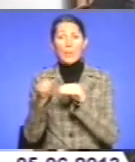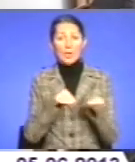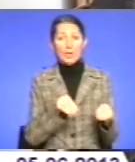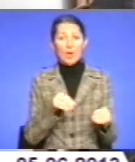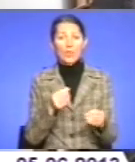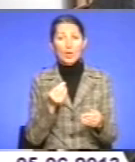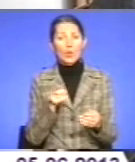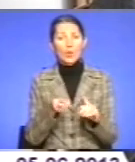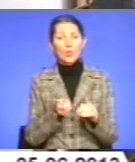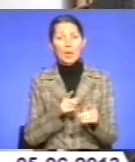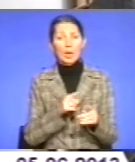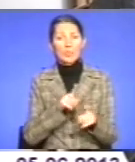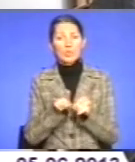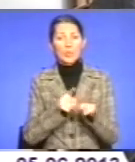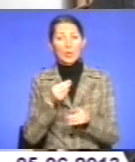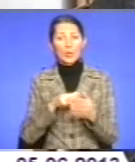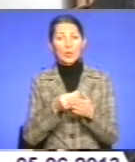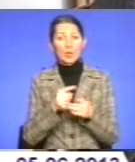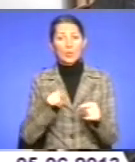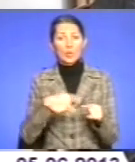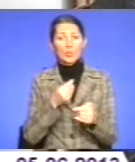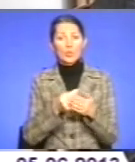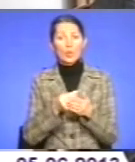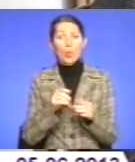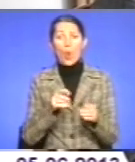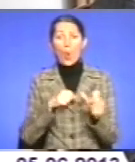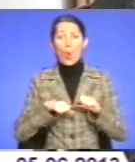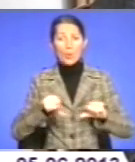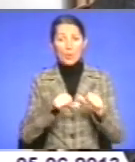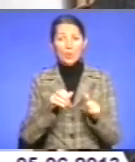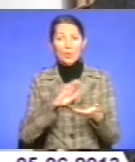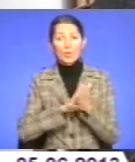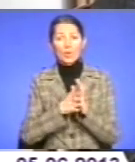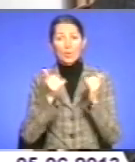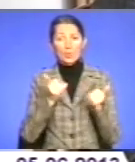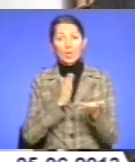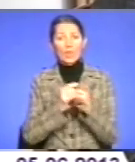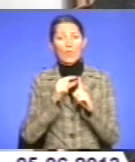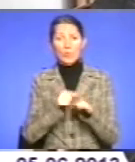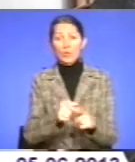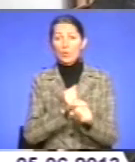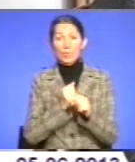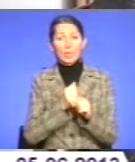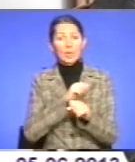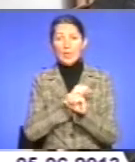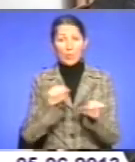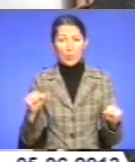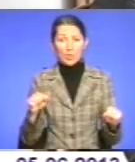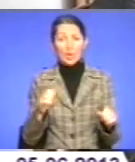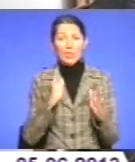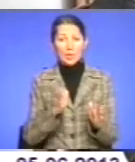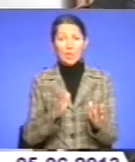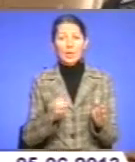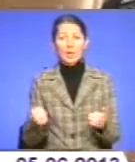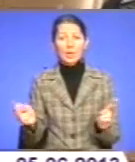бюджету через бюджетну комісію. Станом на сьогодні вже є чітка відповідь, що цього зробити неможливо. Тому єдиний вихід – це збиратися на сесію. За